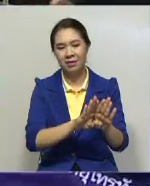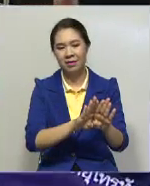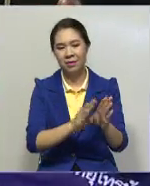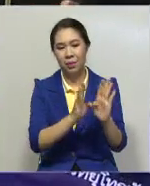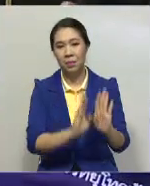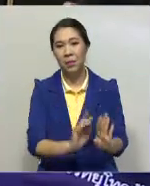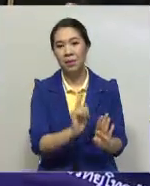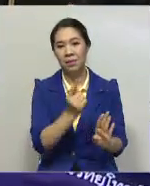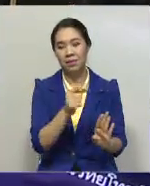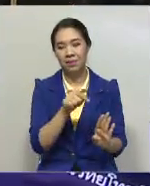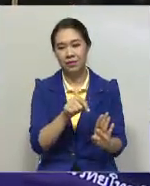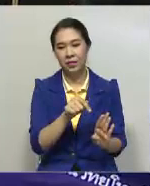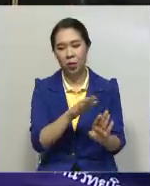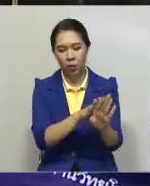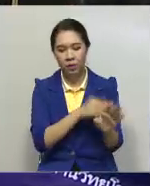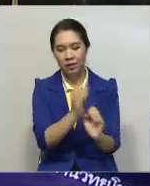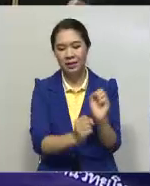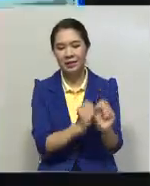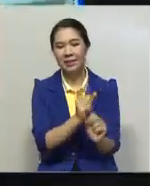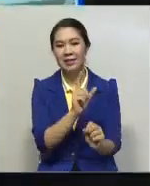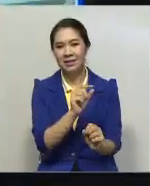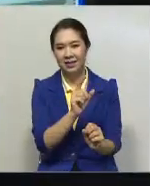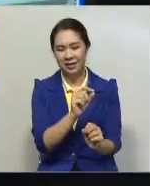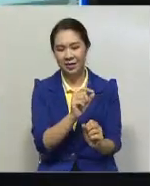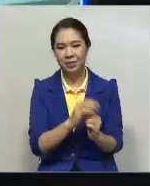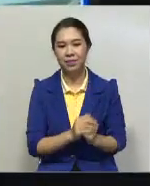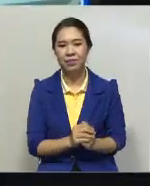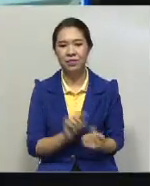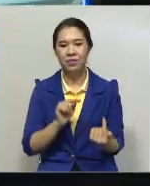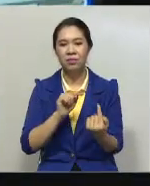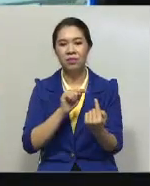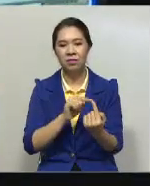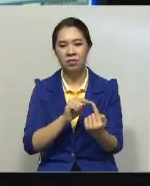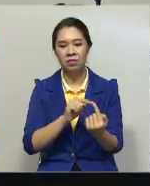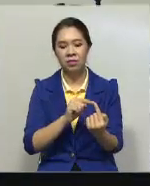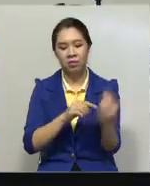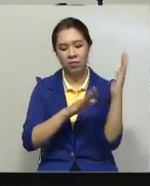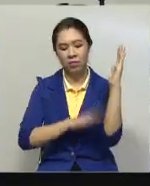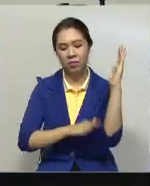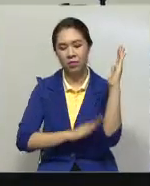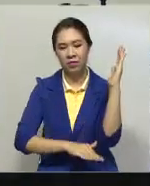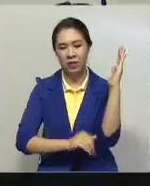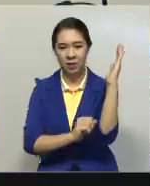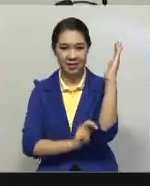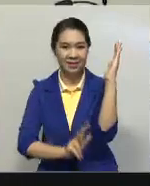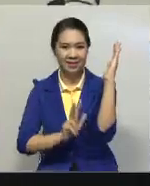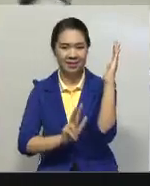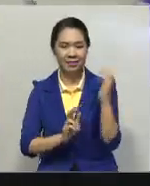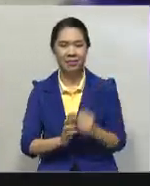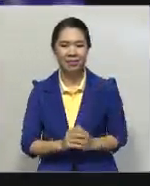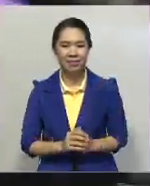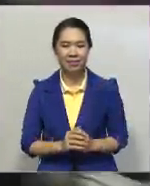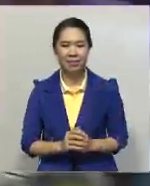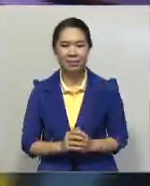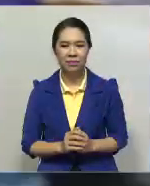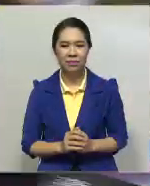รทัศน์ภาคพื้นดินมานานกว่า20ปีของสถานีโทรทัศน์ท้องถิ่นในพื้นที่3จังหวัดชายแดนภาคใต้ก็รวมอยู่ด้วยนะครับโด